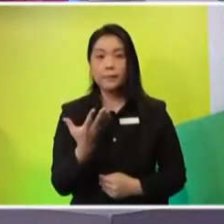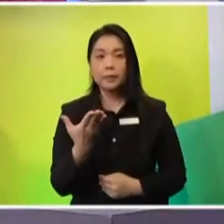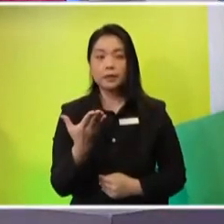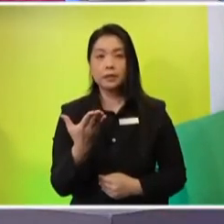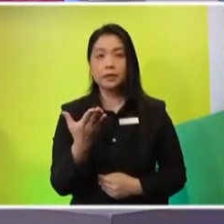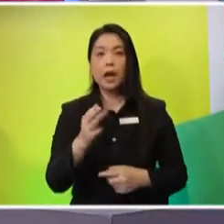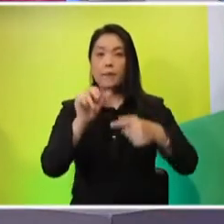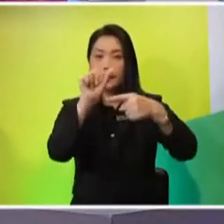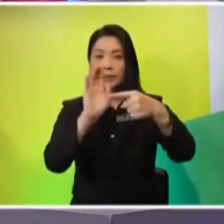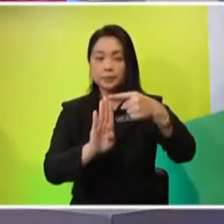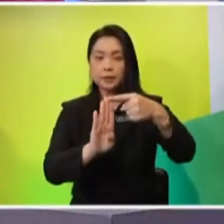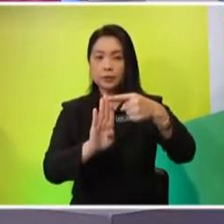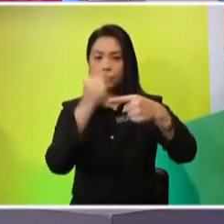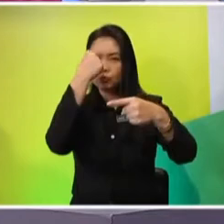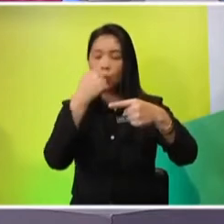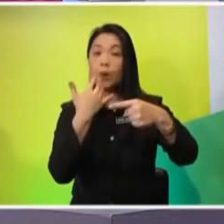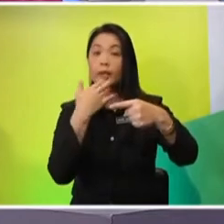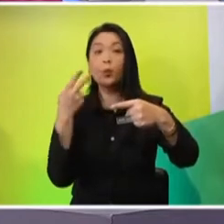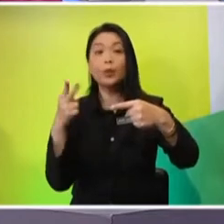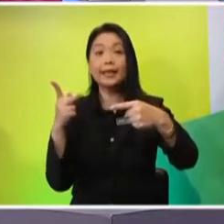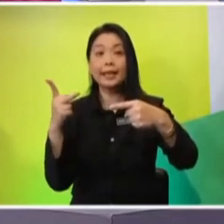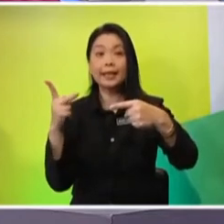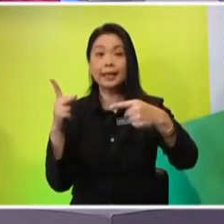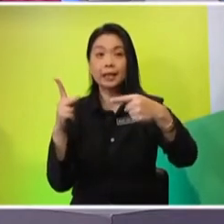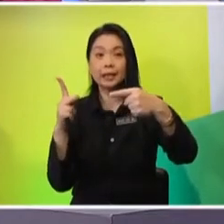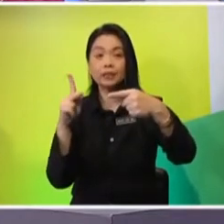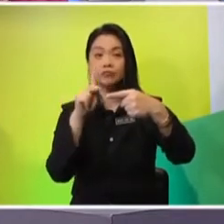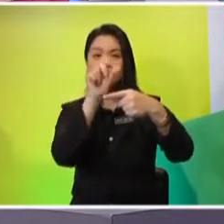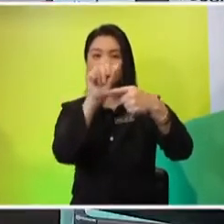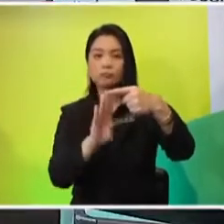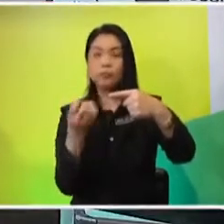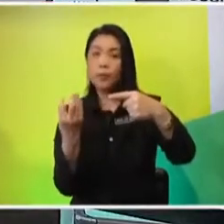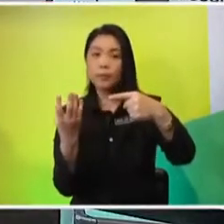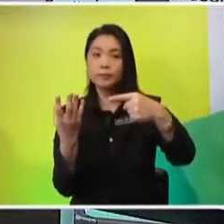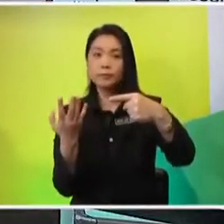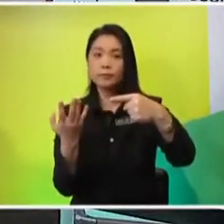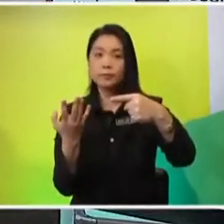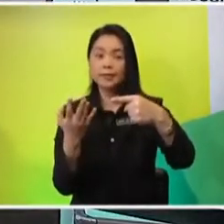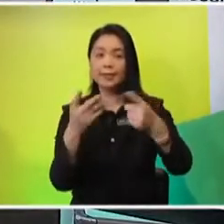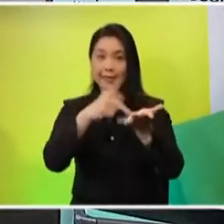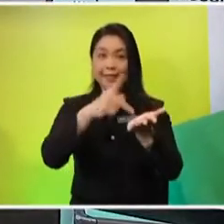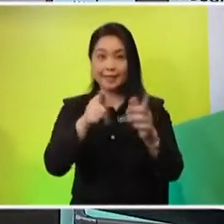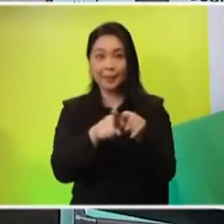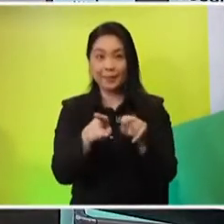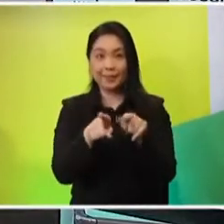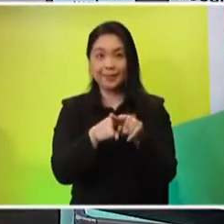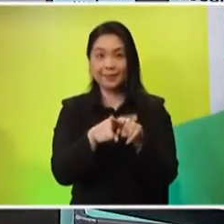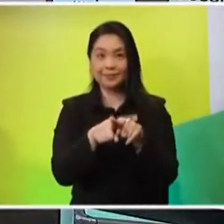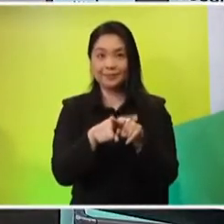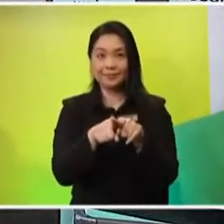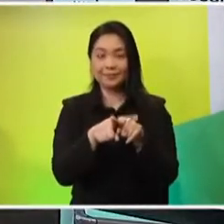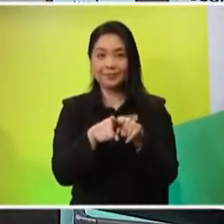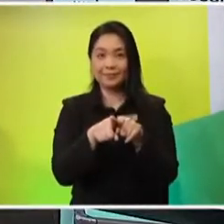pecahan Lego yang berwarna kuning? Warna kuning? Okey, kita kira ya. Kita kira sama-sama kawan-kawan dekat rumah. Boleh